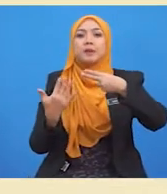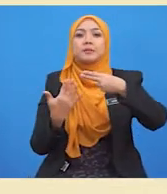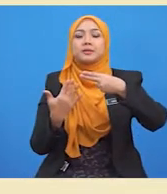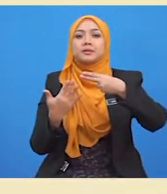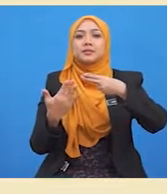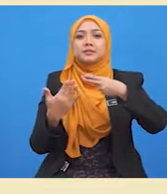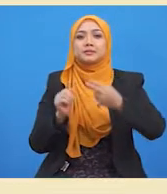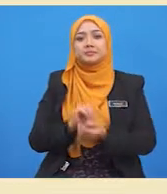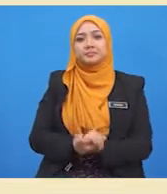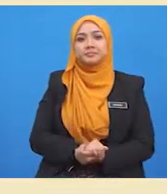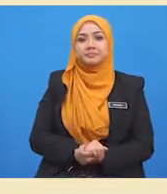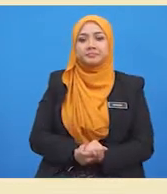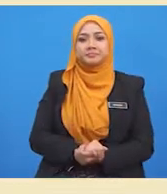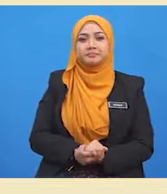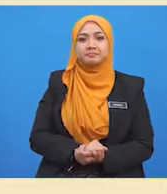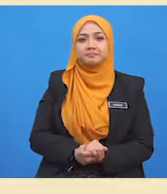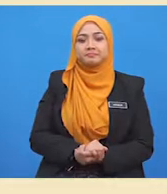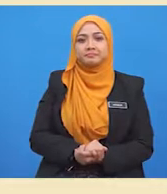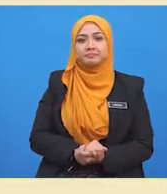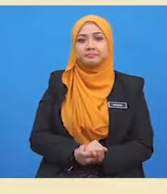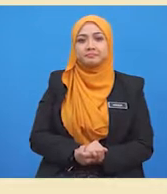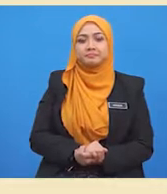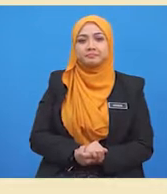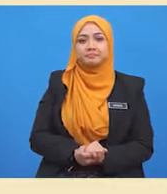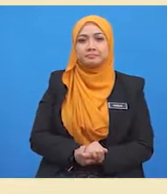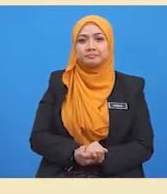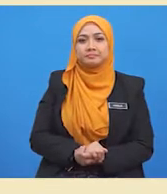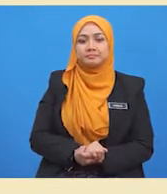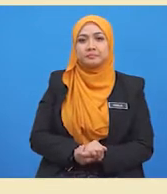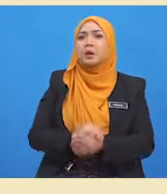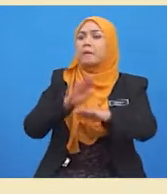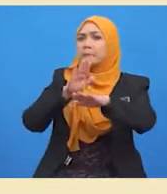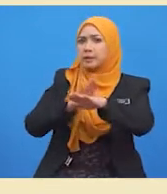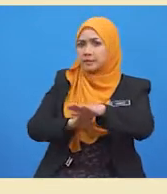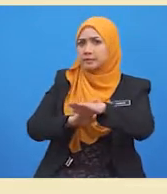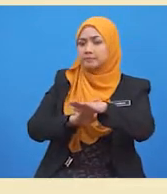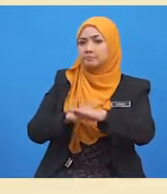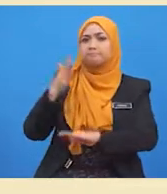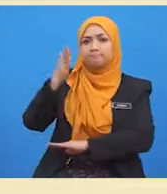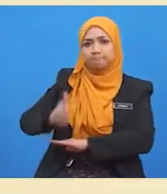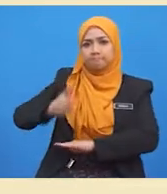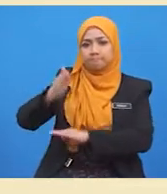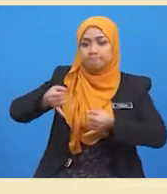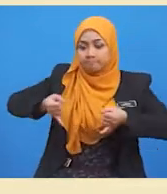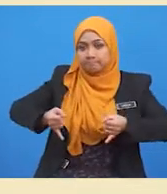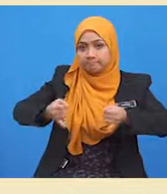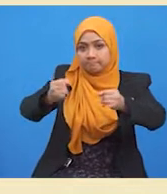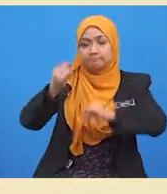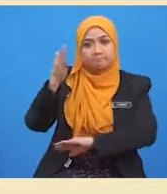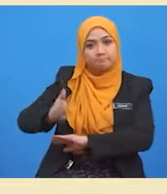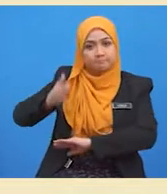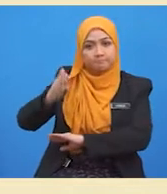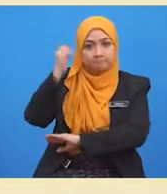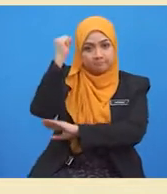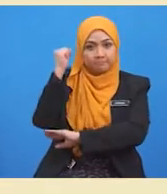akan mengembang coba kamu perhatikan akibat jika